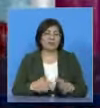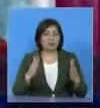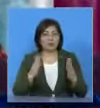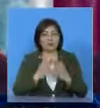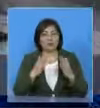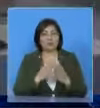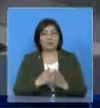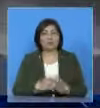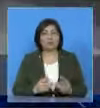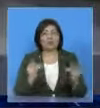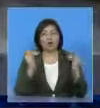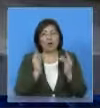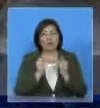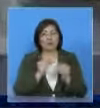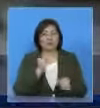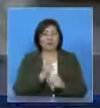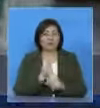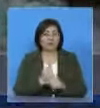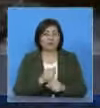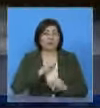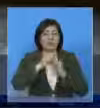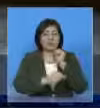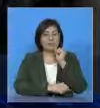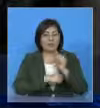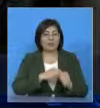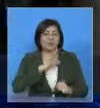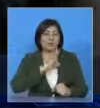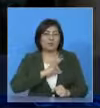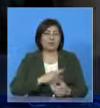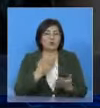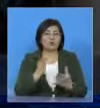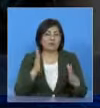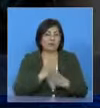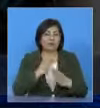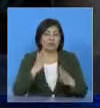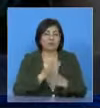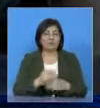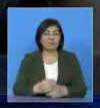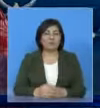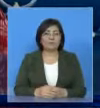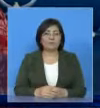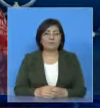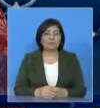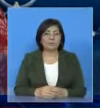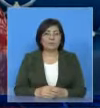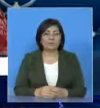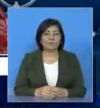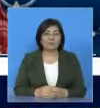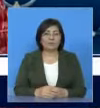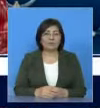постельного белья она использует натуральные материалы по словам спрос населения растет с каждым днем я ильверморни